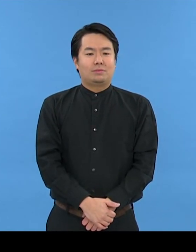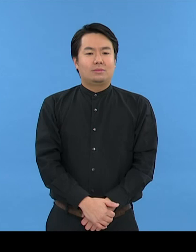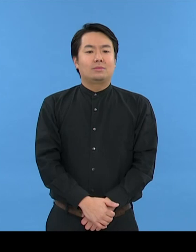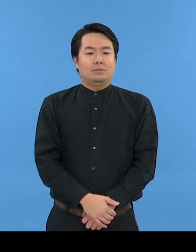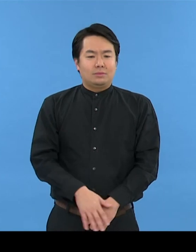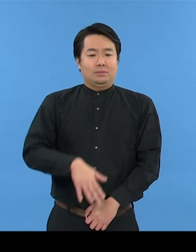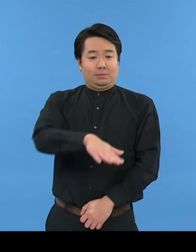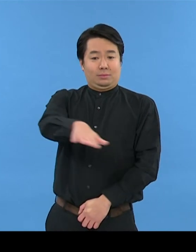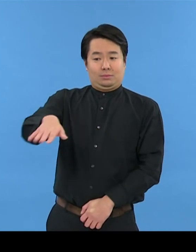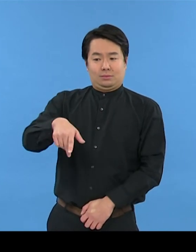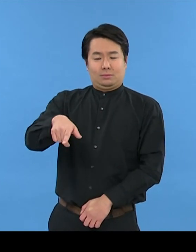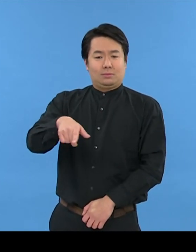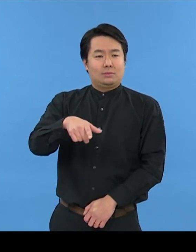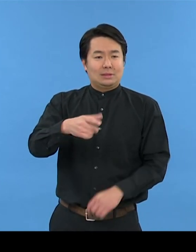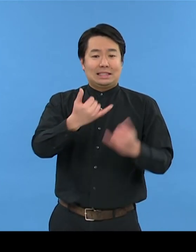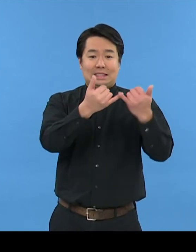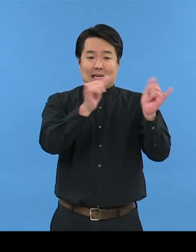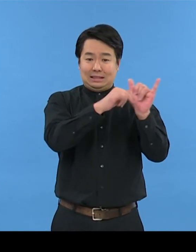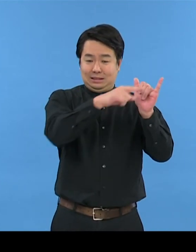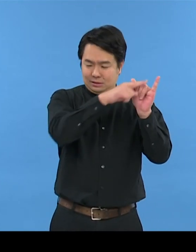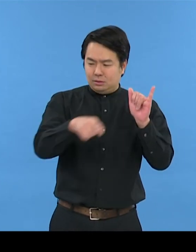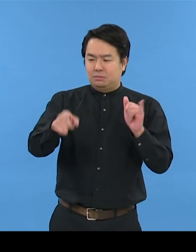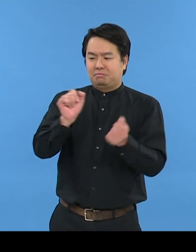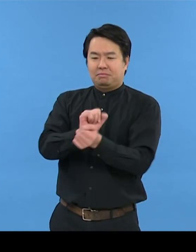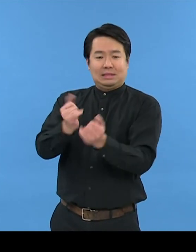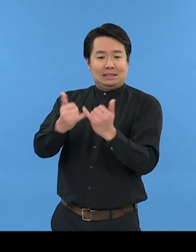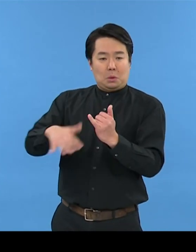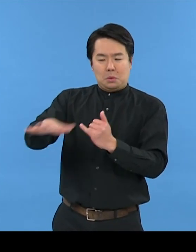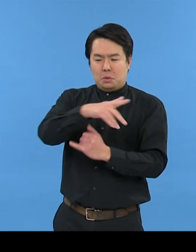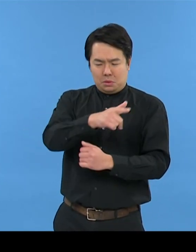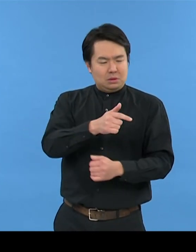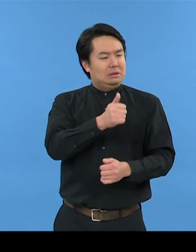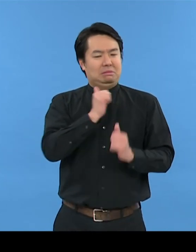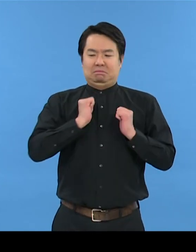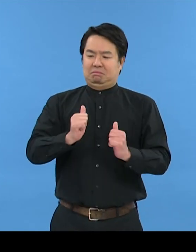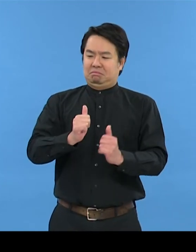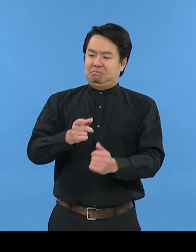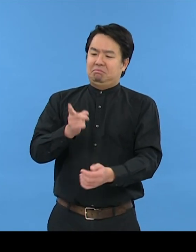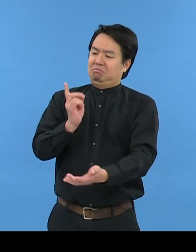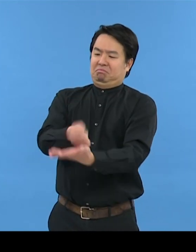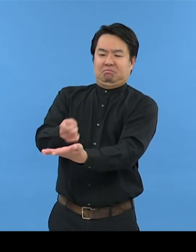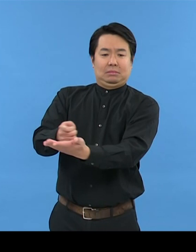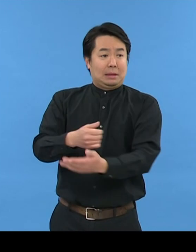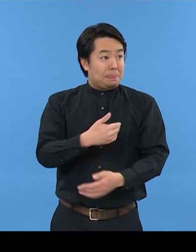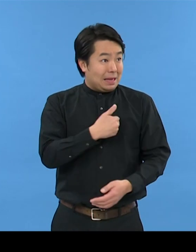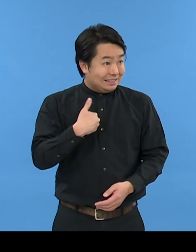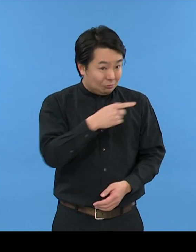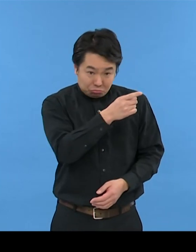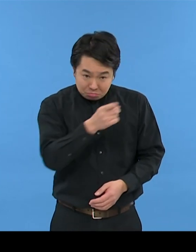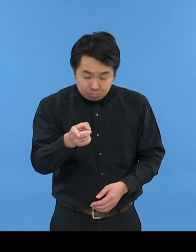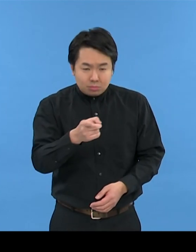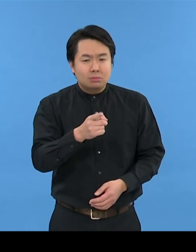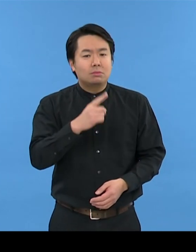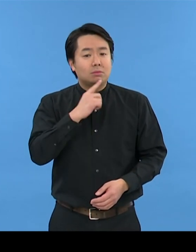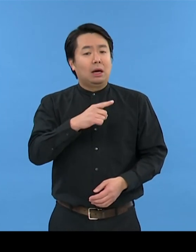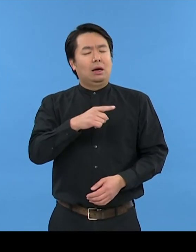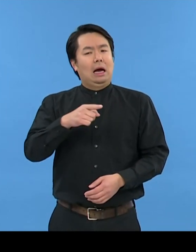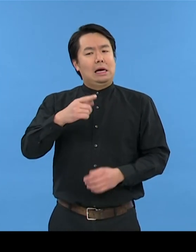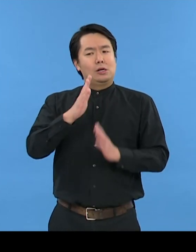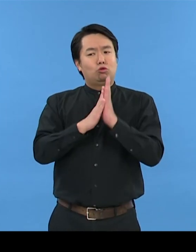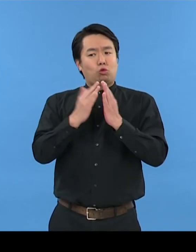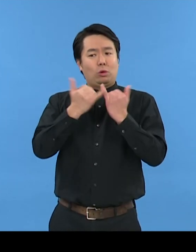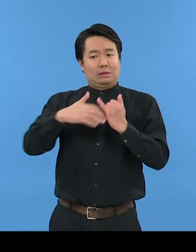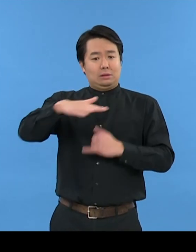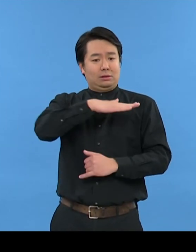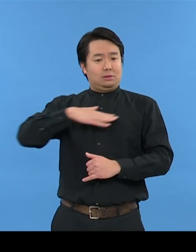あなたたちにこの人たちを裁くことはできるのかというのは多分宗教者と